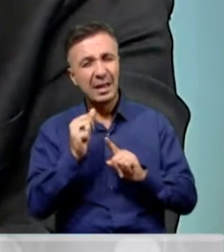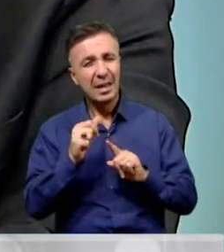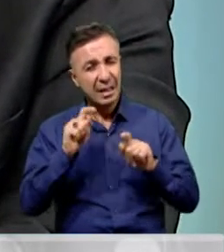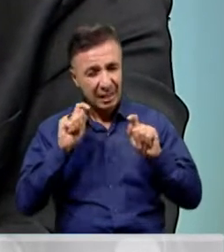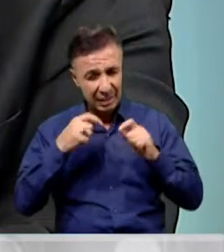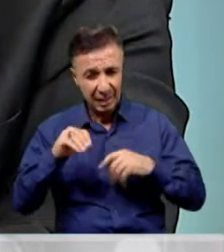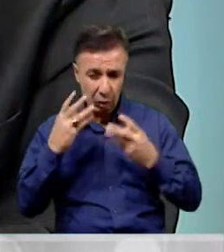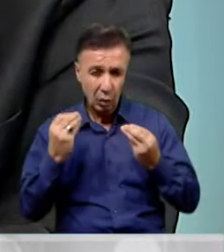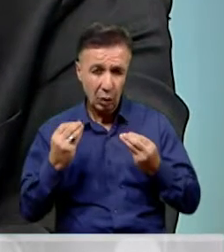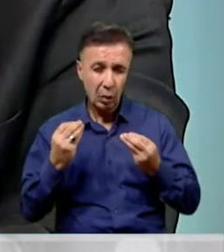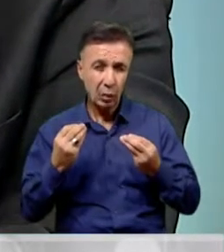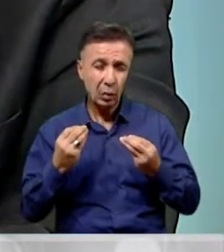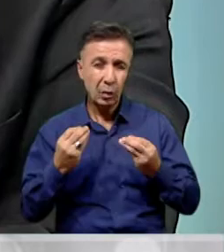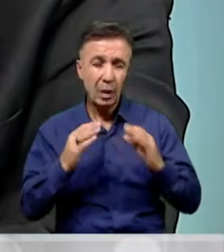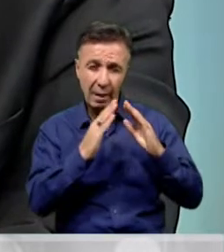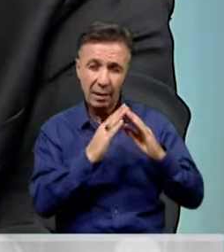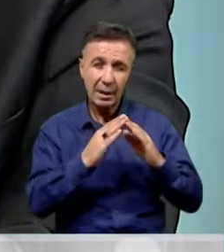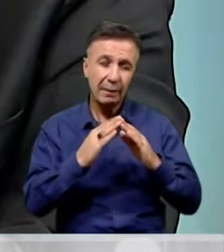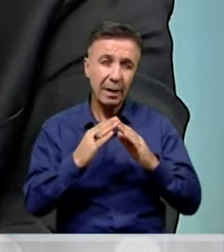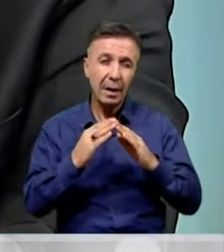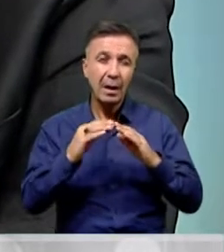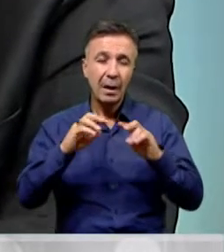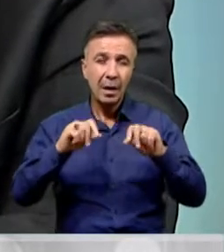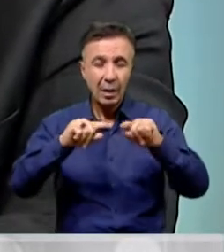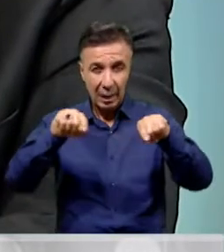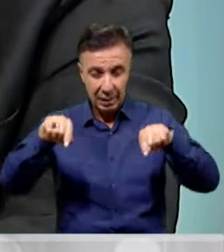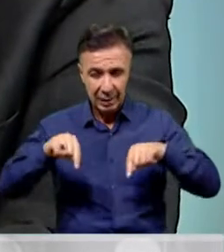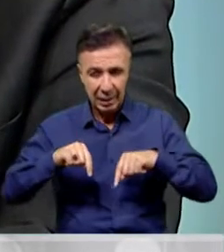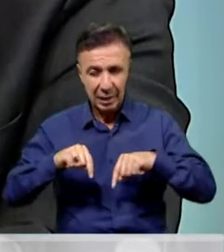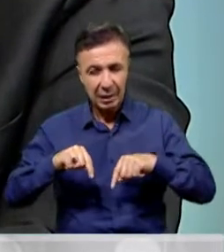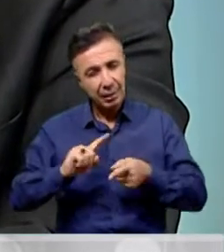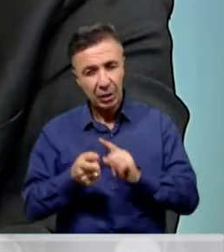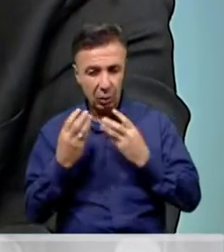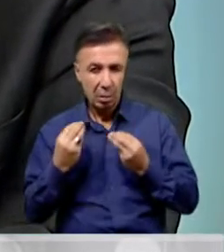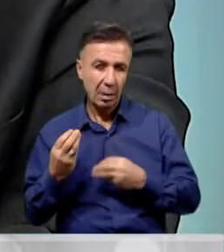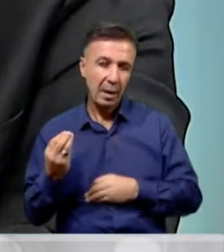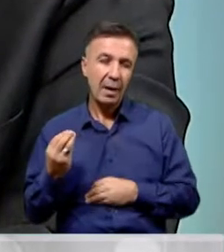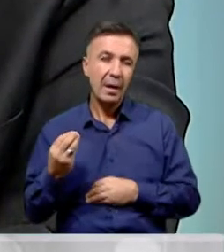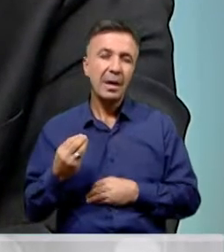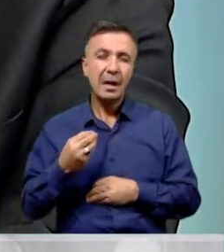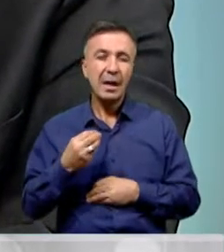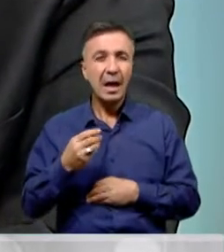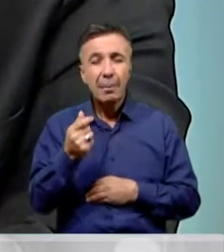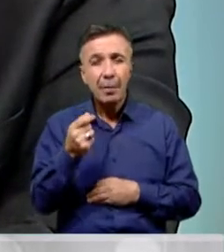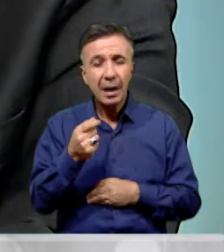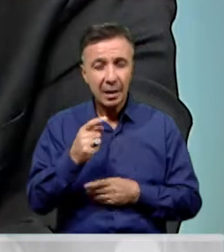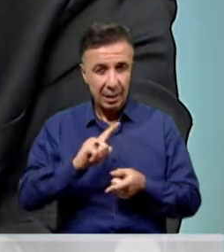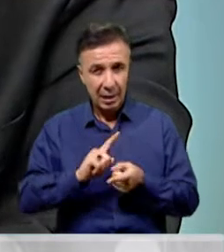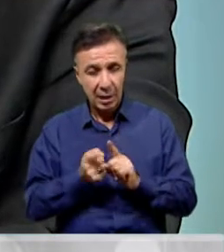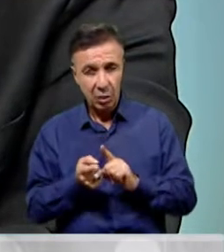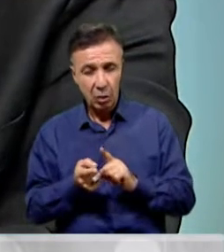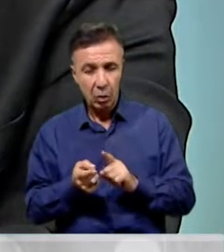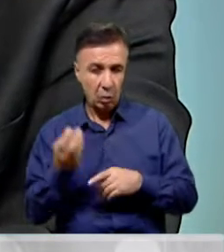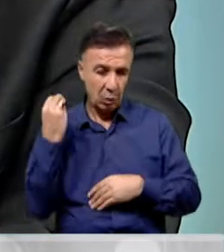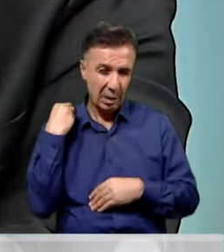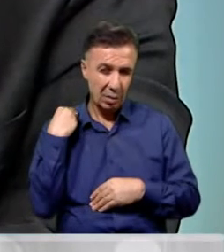da bir değişim söz konusu olabiliyor Ben diyor fiyatımı Yeniden güncelliyorum ve bu güncelleme üzerinden senden